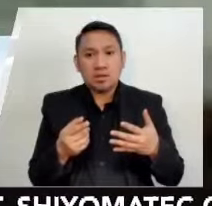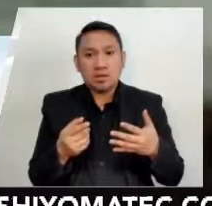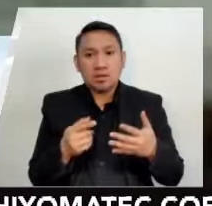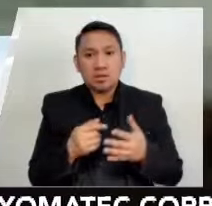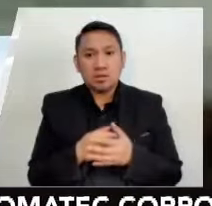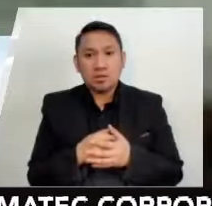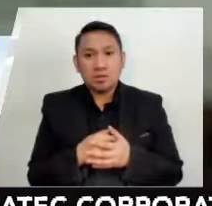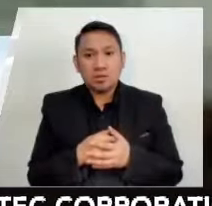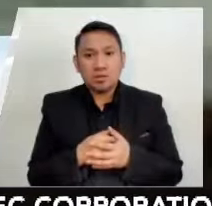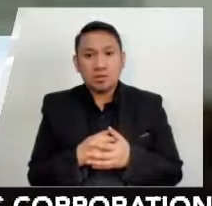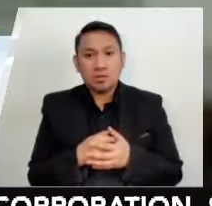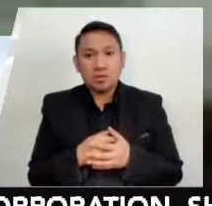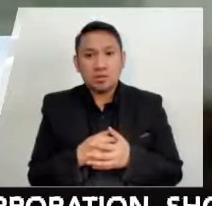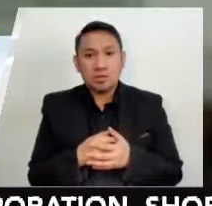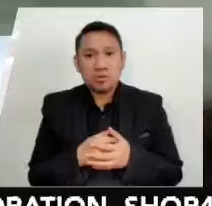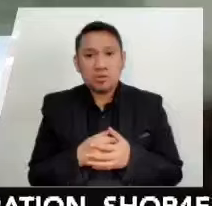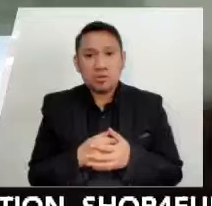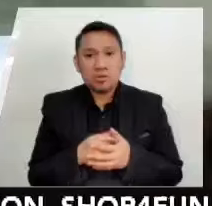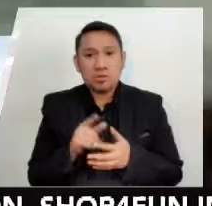muna, pwede na po.